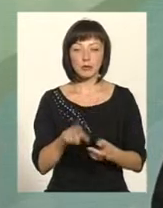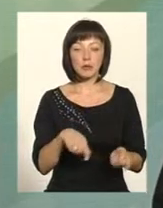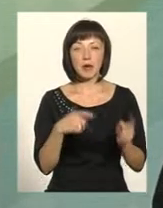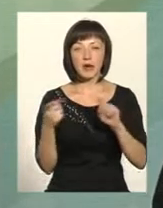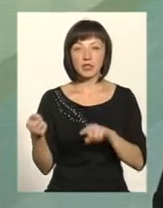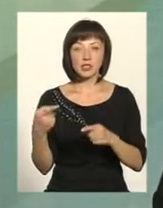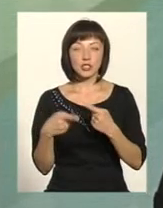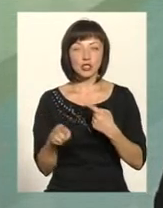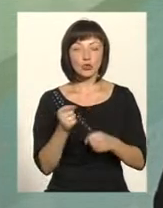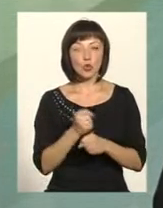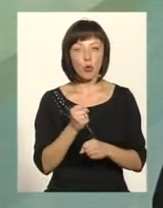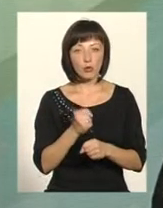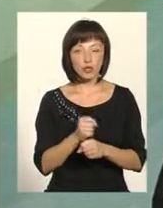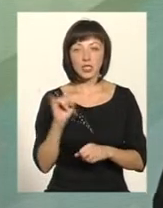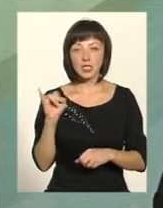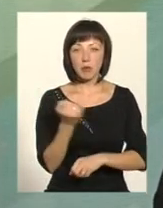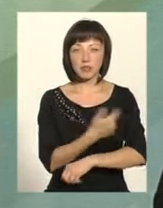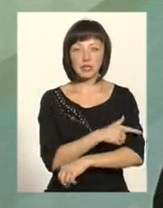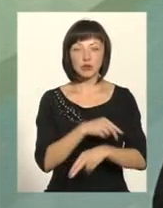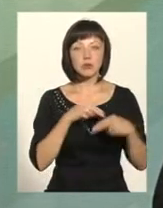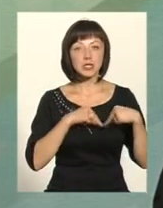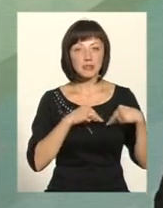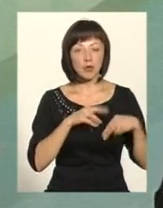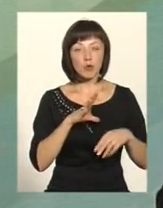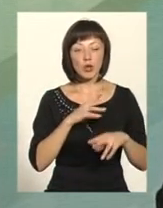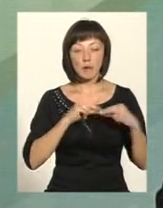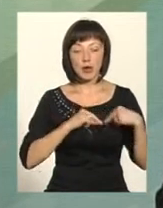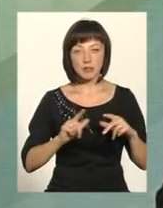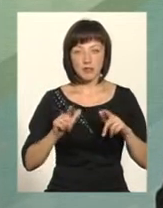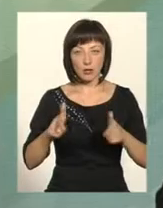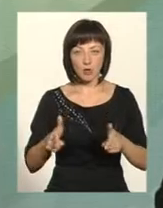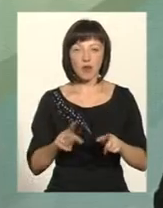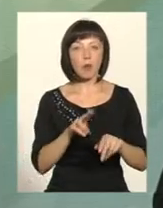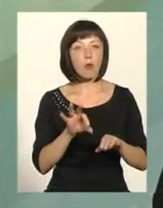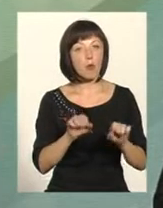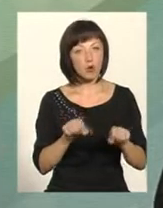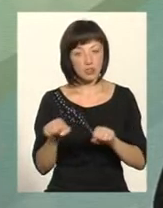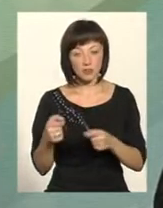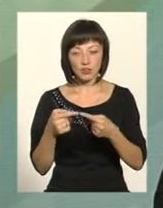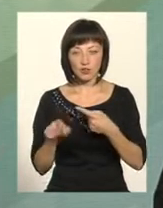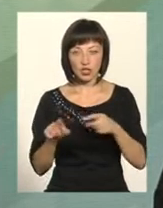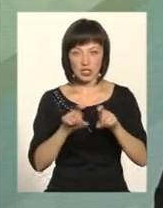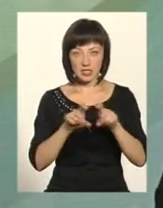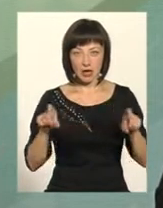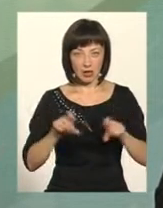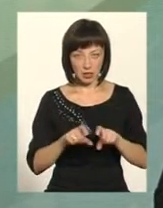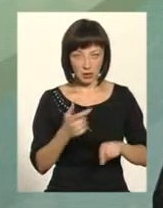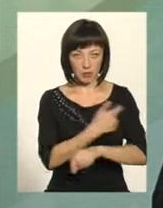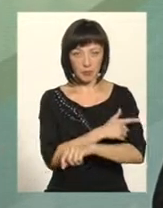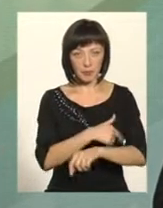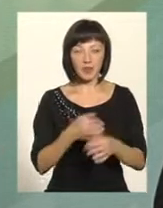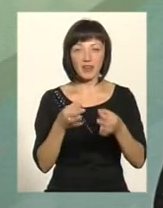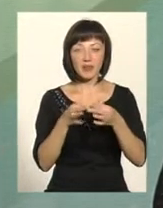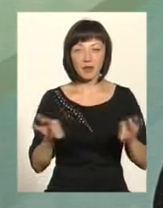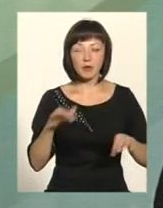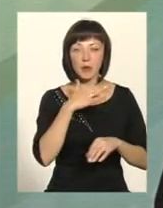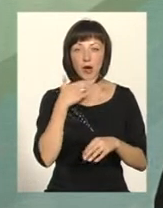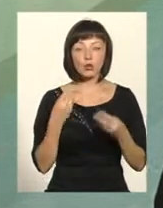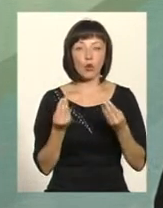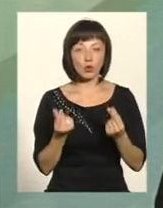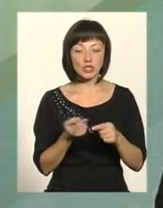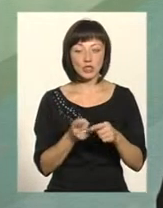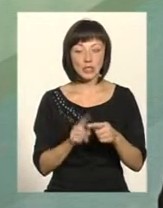на інші роботи. І медичні працівники були працевлаштовані по можливості в інших медичних закладах. Виявилося, звичайно, багато коштів.